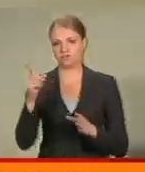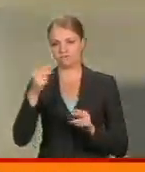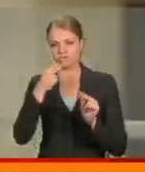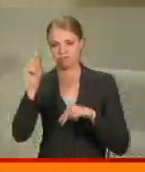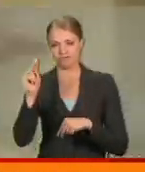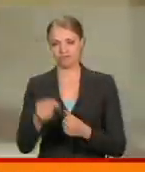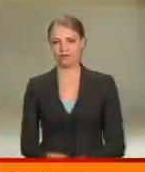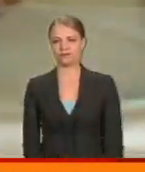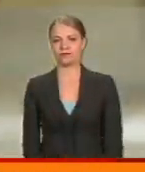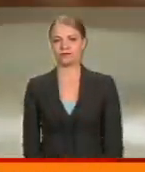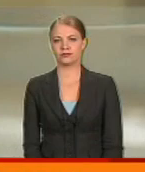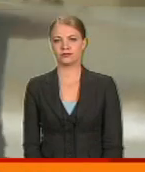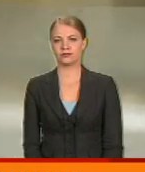ліпші.